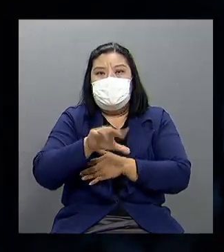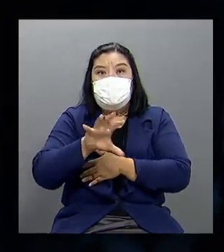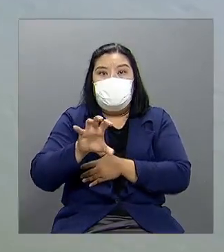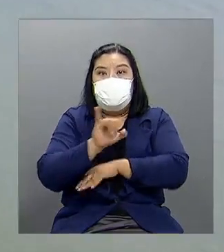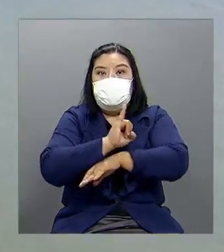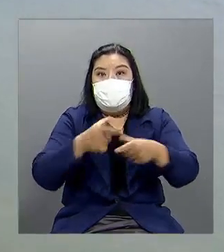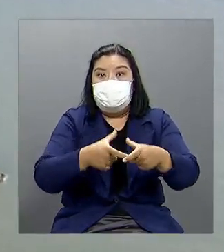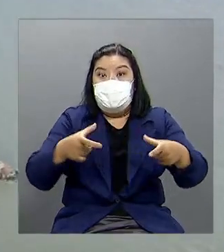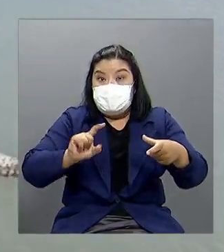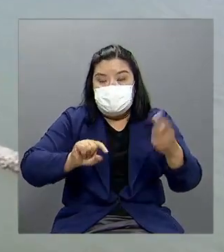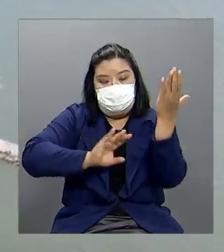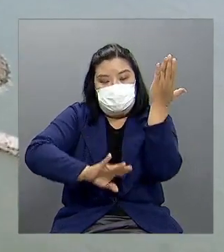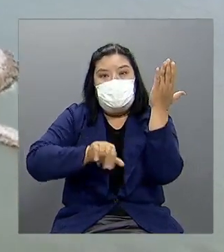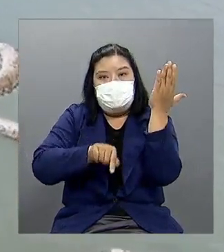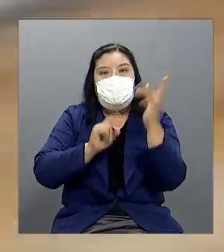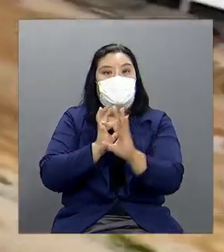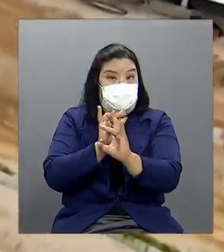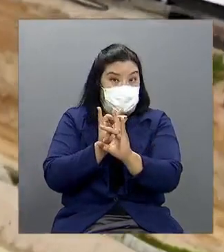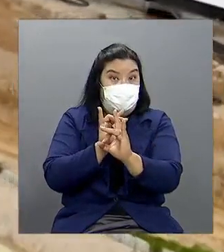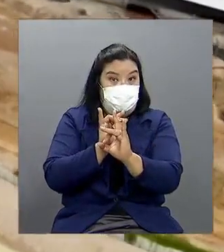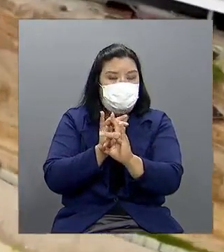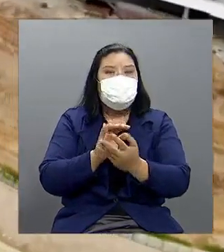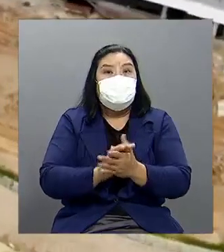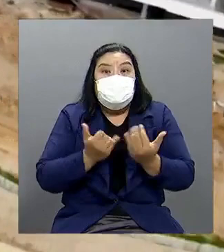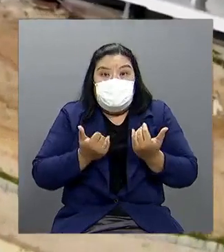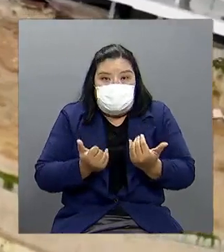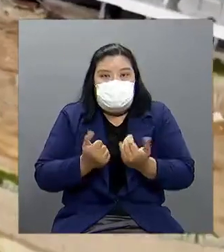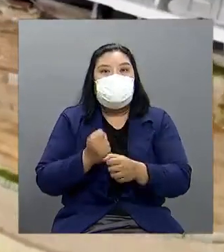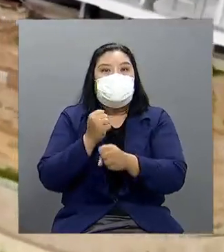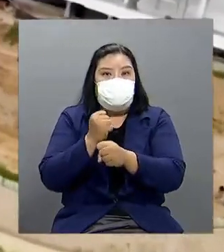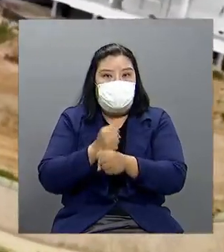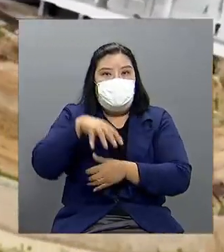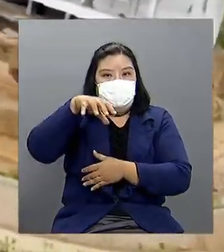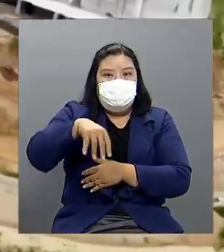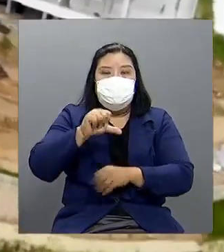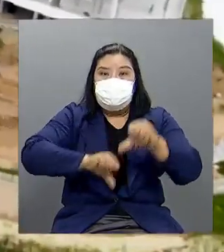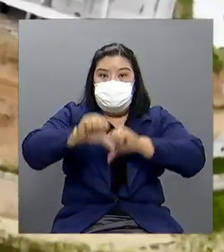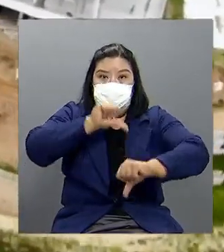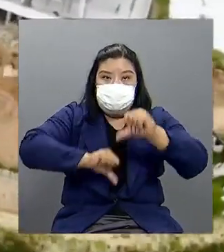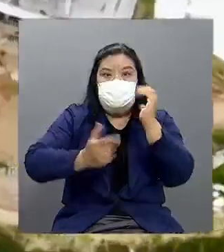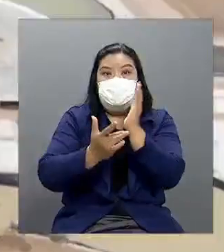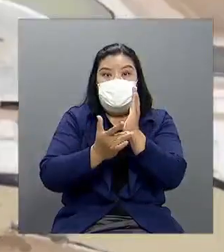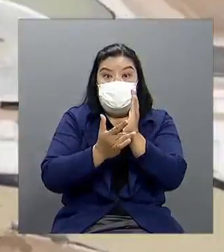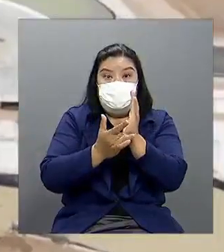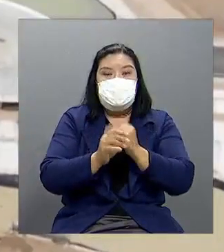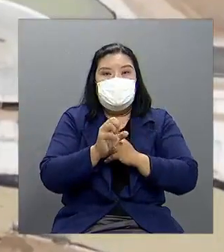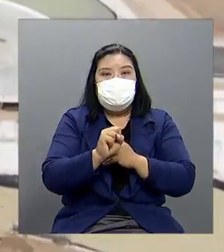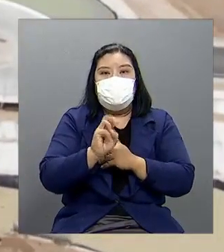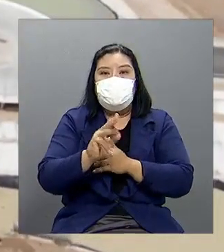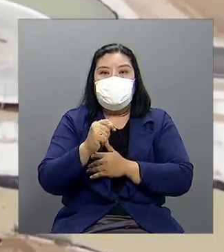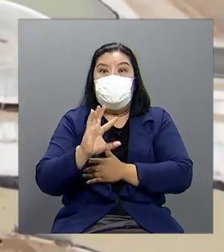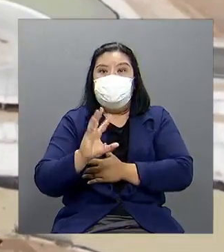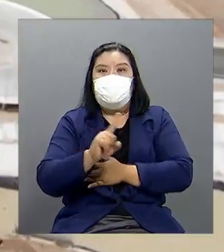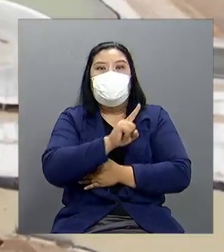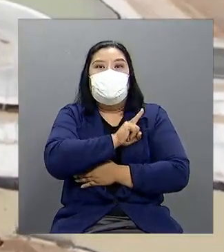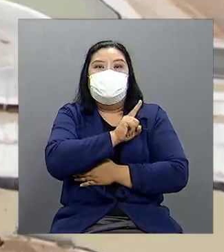องค่ะโดยมอบหมายให้สำนักงานพัฒนาวิทยาศาสตร์และเทคโนโลยีแห่งชาติหรือว่าสวทช.เป็นหน่วยงานหลักในการบ